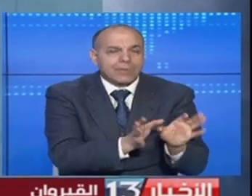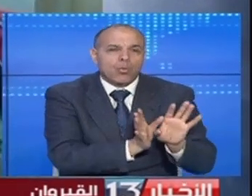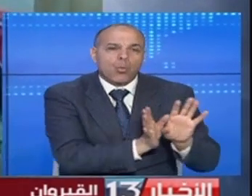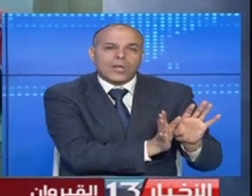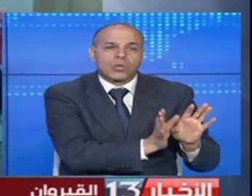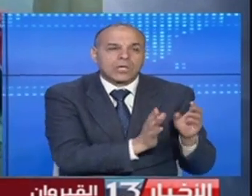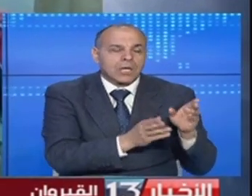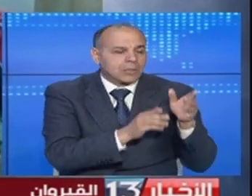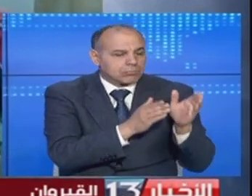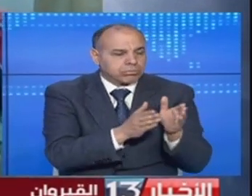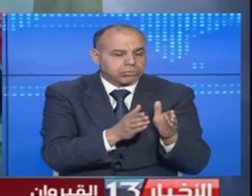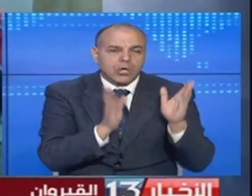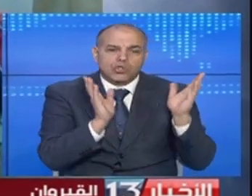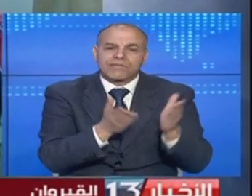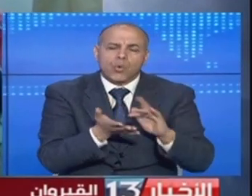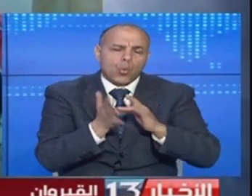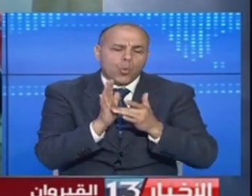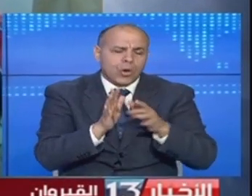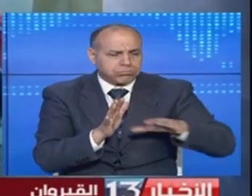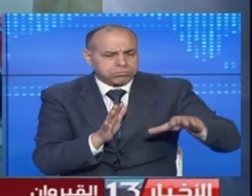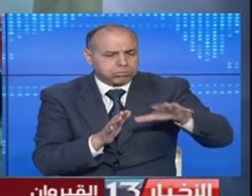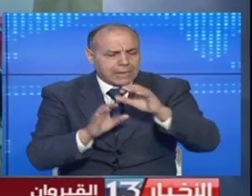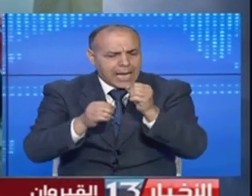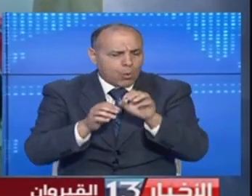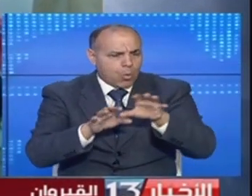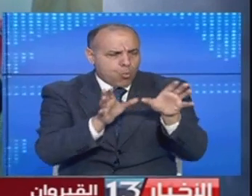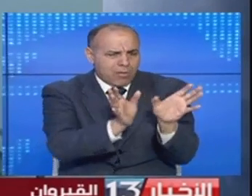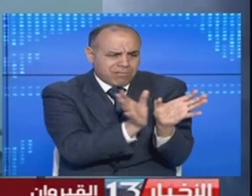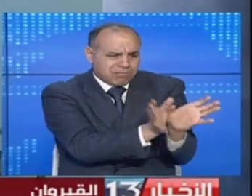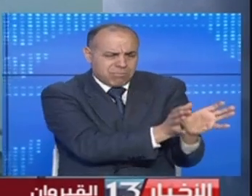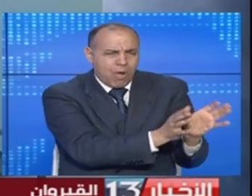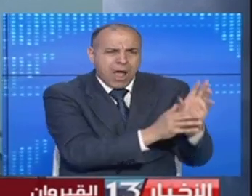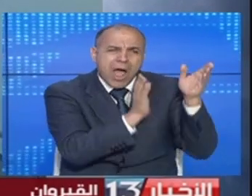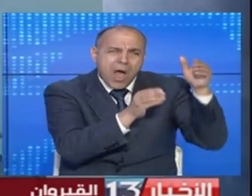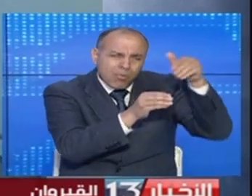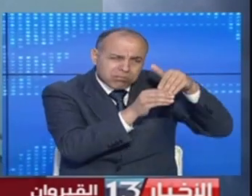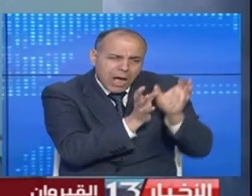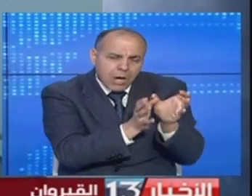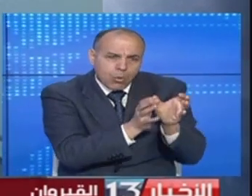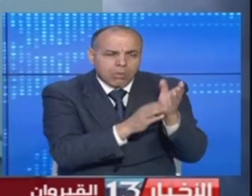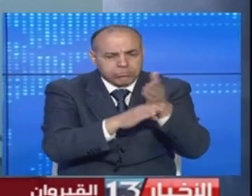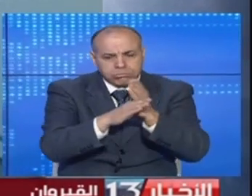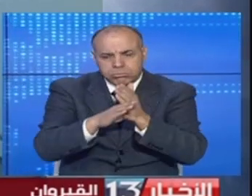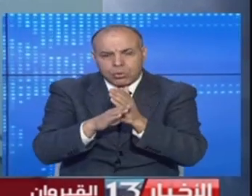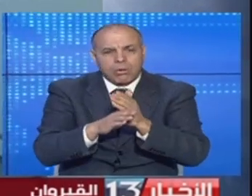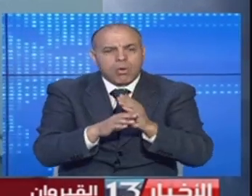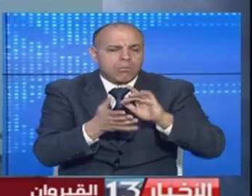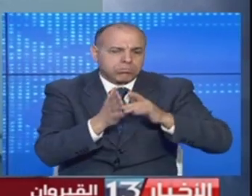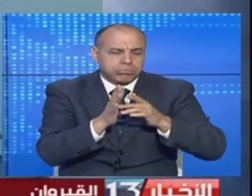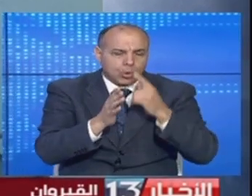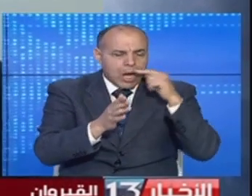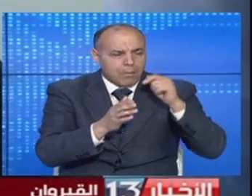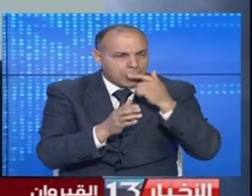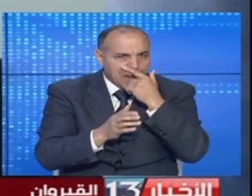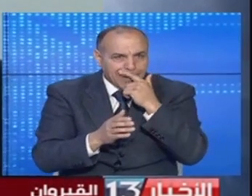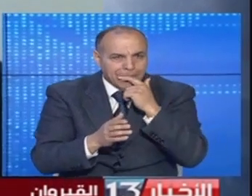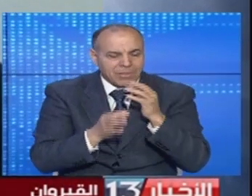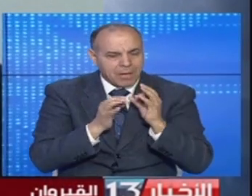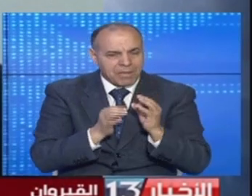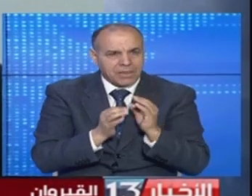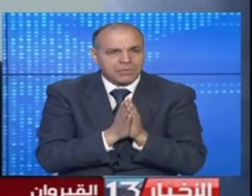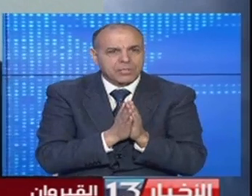بمختلف المستشفيات الجهويه منها والمحليه وتجهيزها بالوسائل الضروريه بدنا